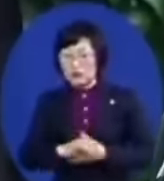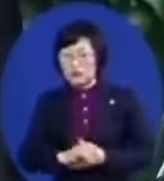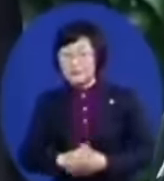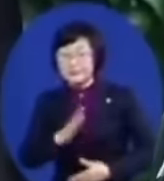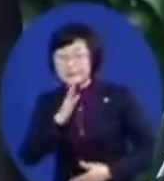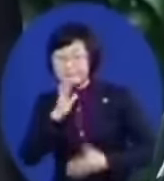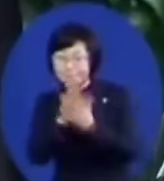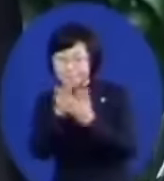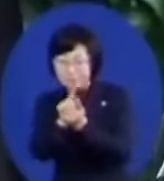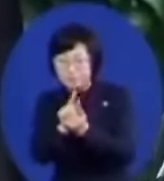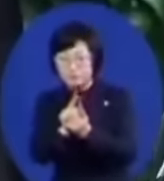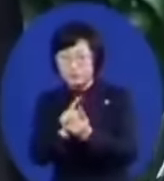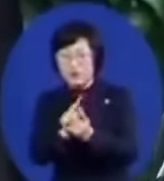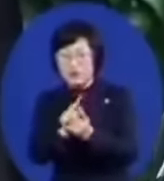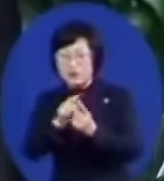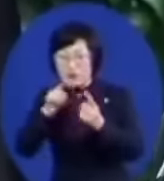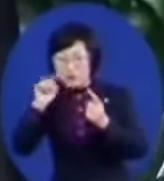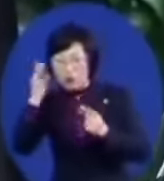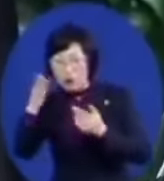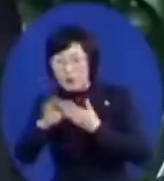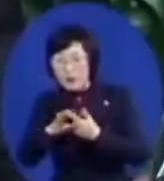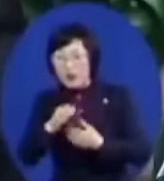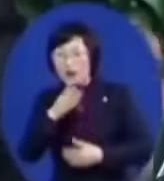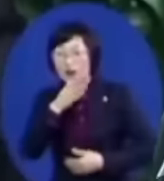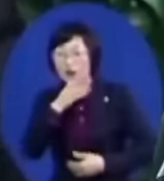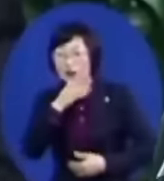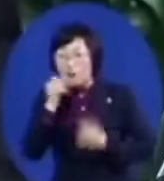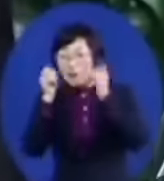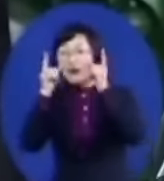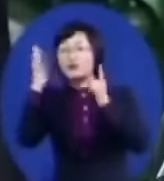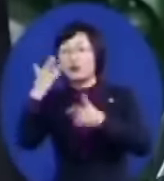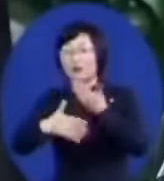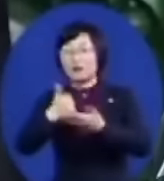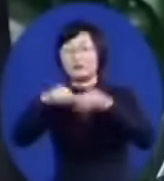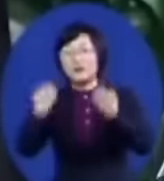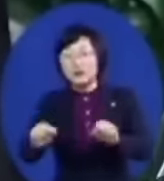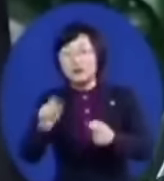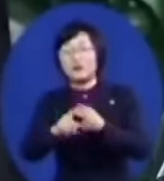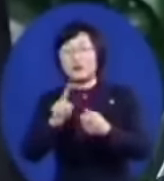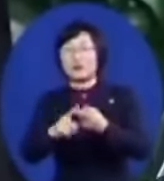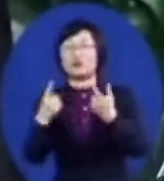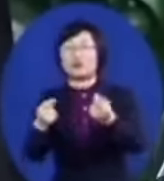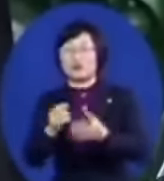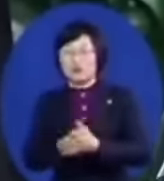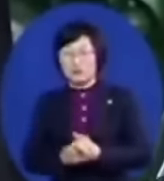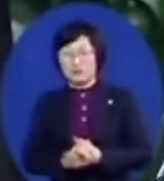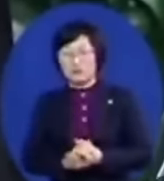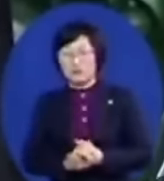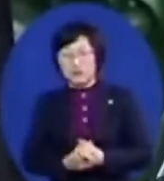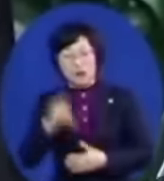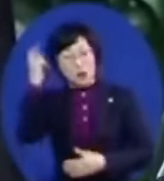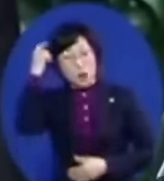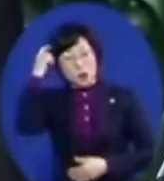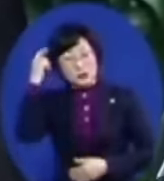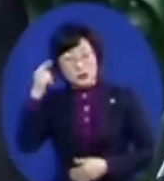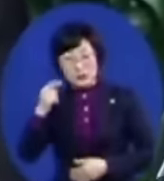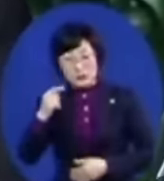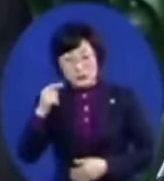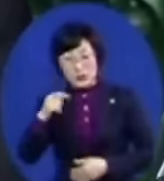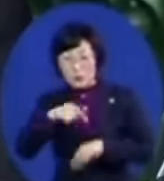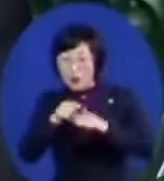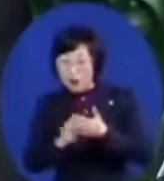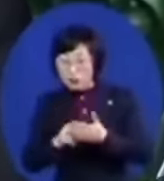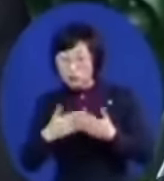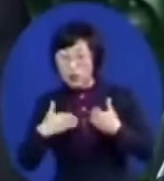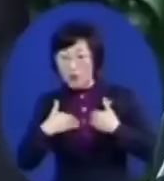실제로 당해봐야 뼈저리게 느끼는 것입니다. 하나님이 살아계신다 아마 그런가 보다 머리로서 그렇게 생각하고